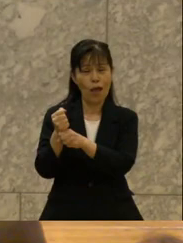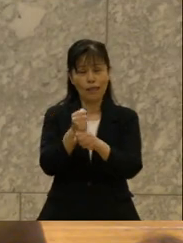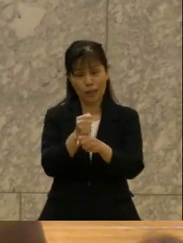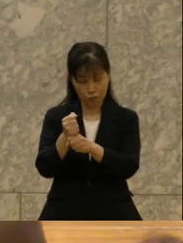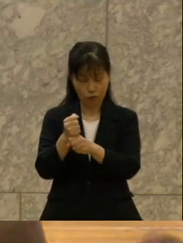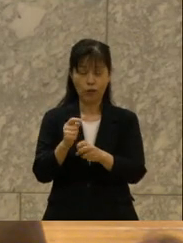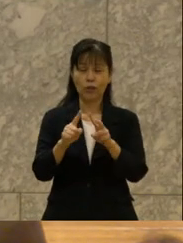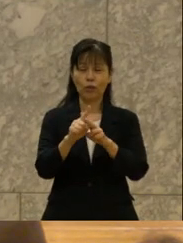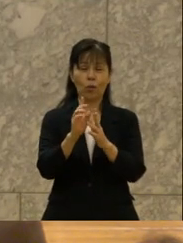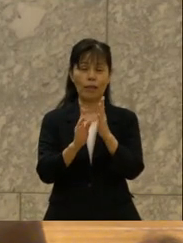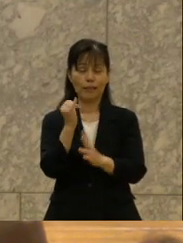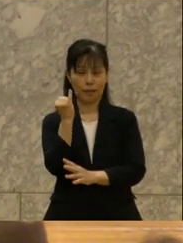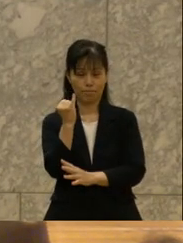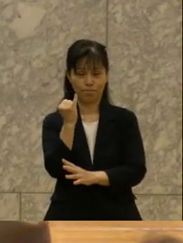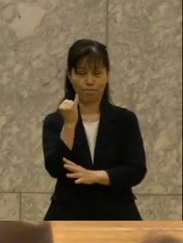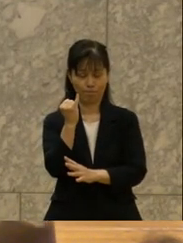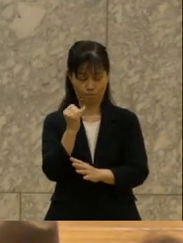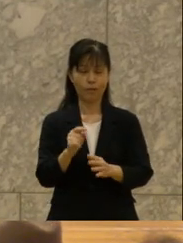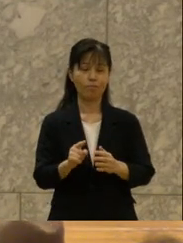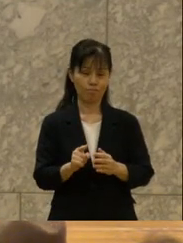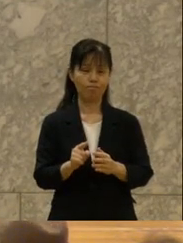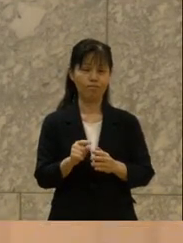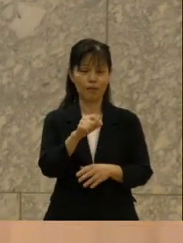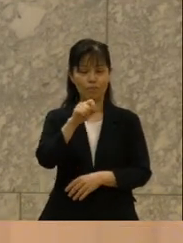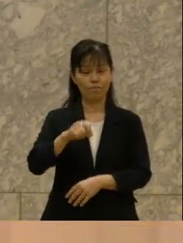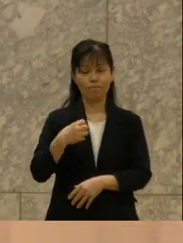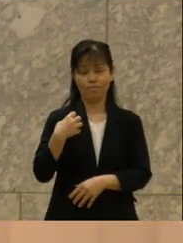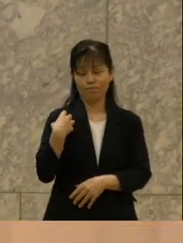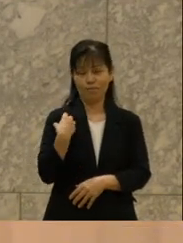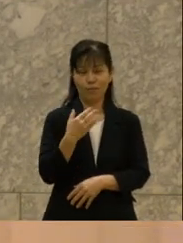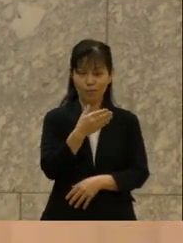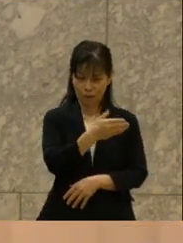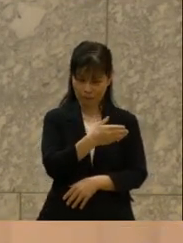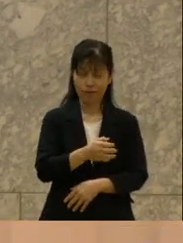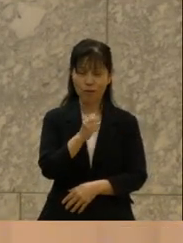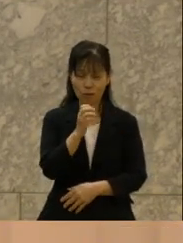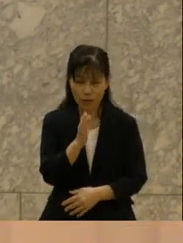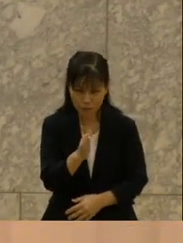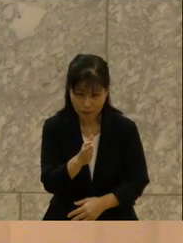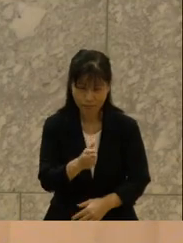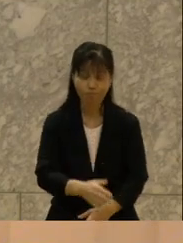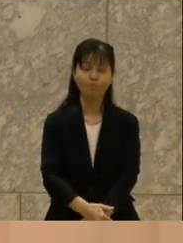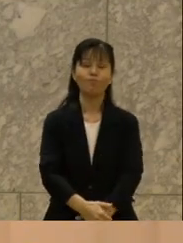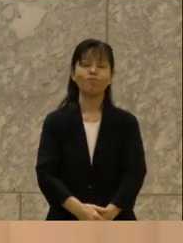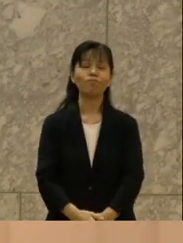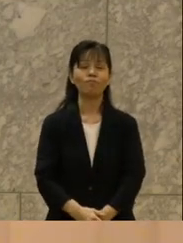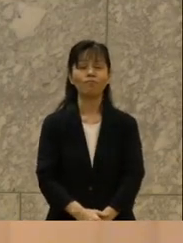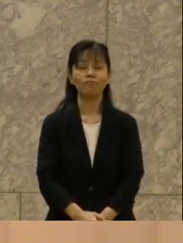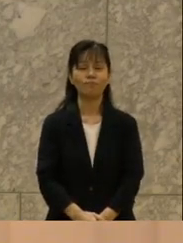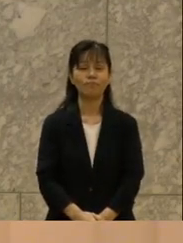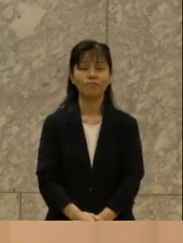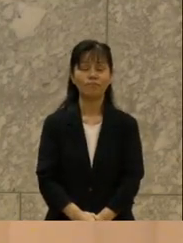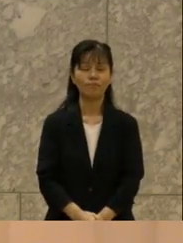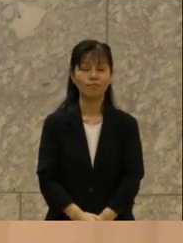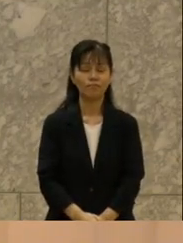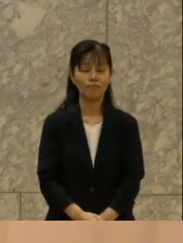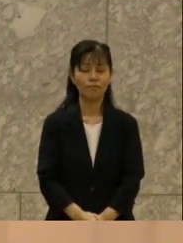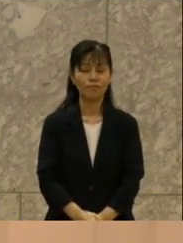ました小林さんに信仰をお任せいたしますどうぞよろしくお願いいたしますどうぞよろしくお願いします